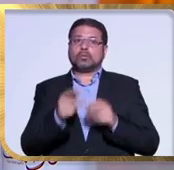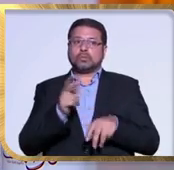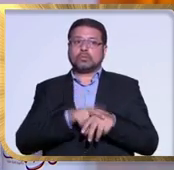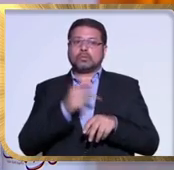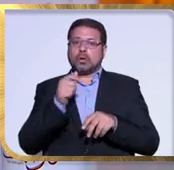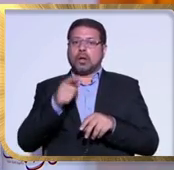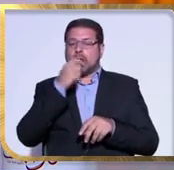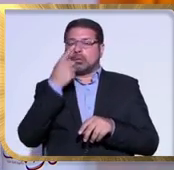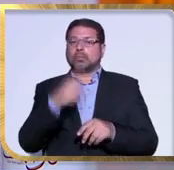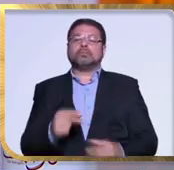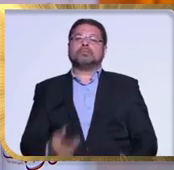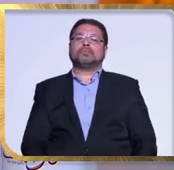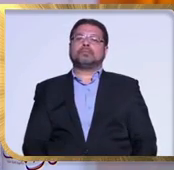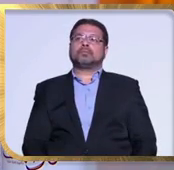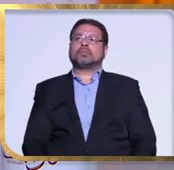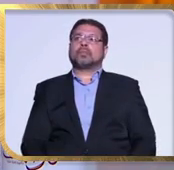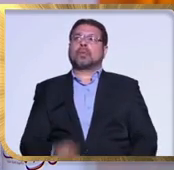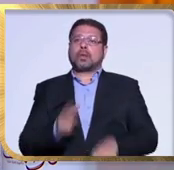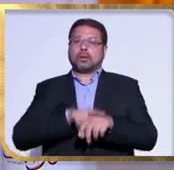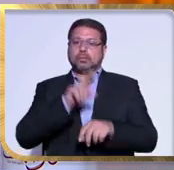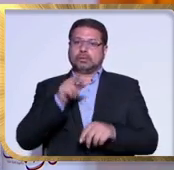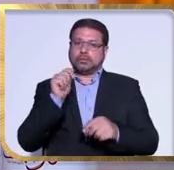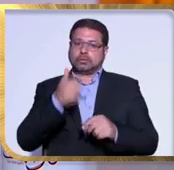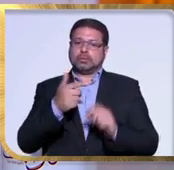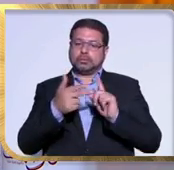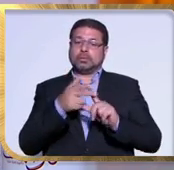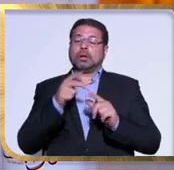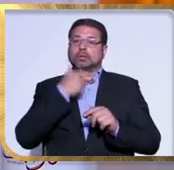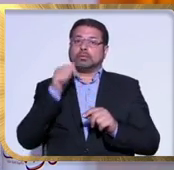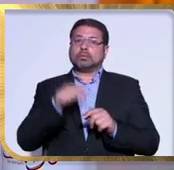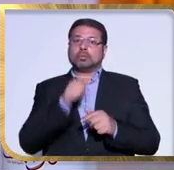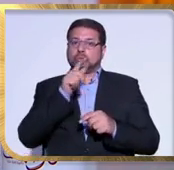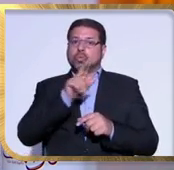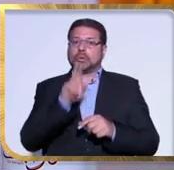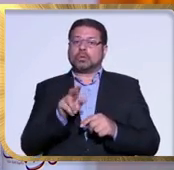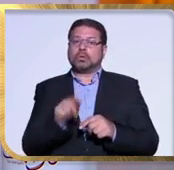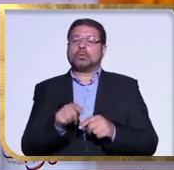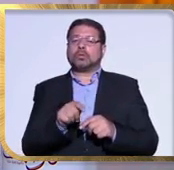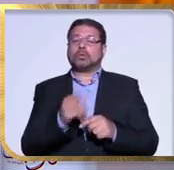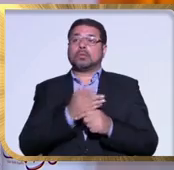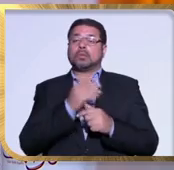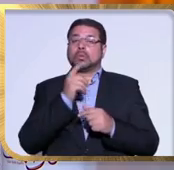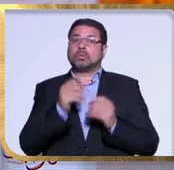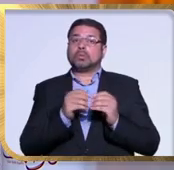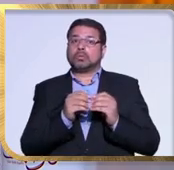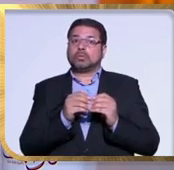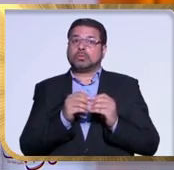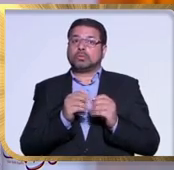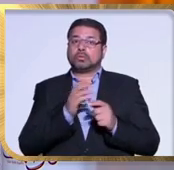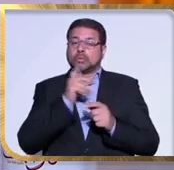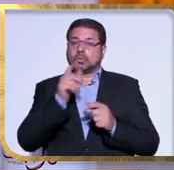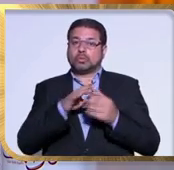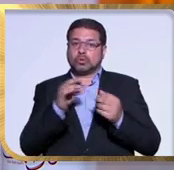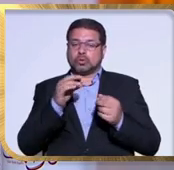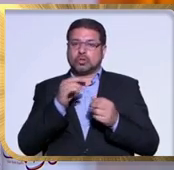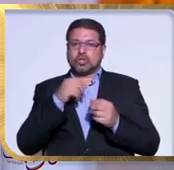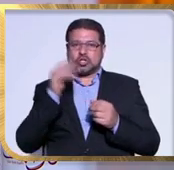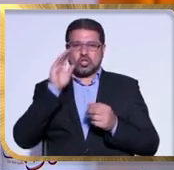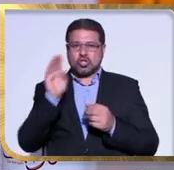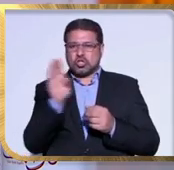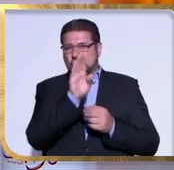الزوج حراما المساله الثانيه اللي هتكلم فيها بخصوص هذا السؤال انه اذا كان هذا الشك